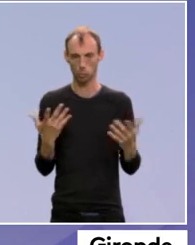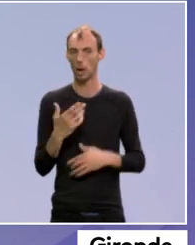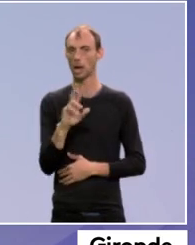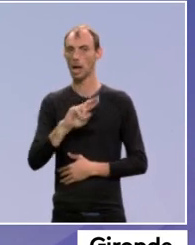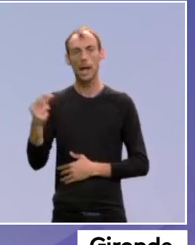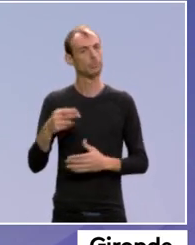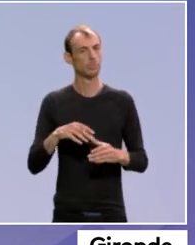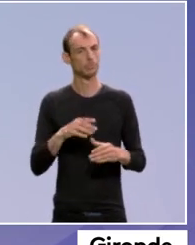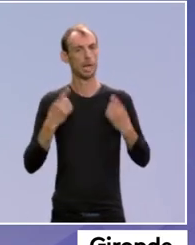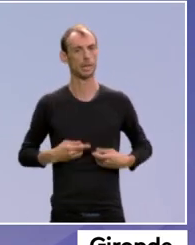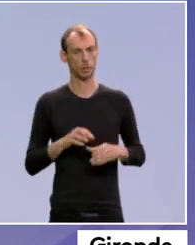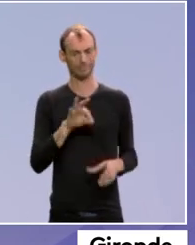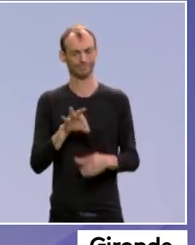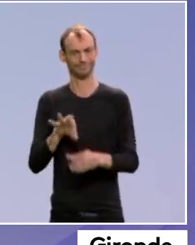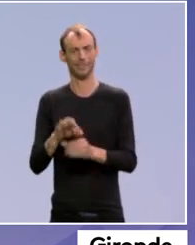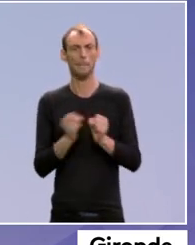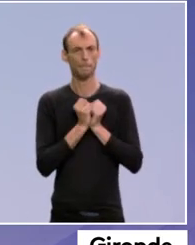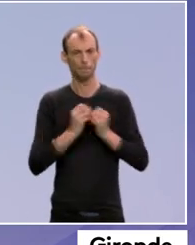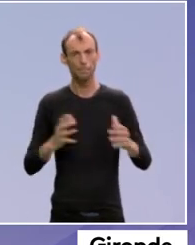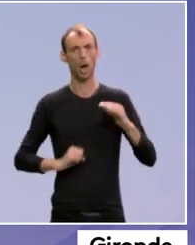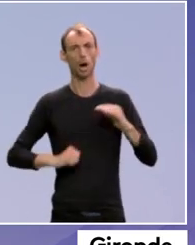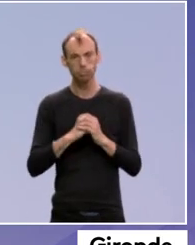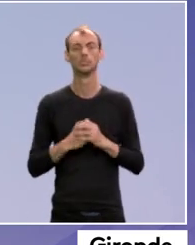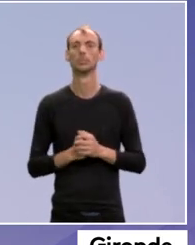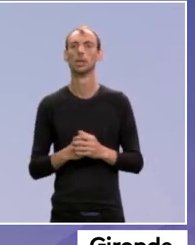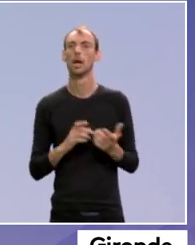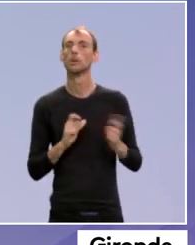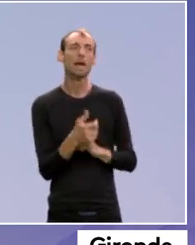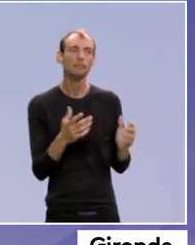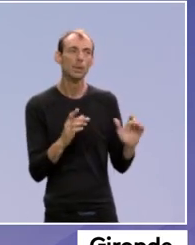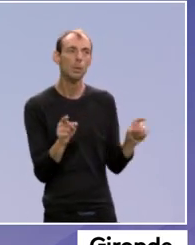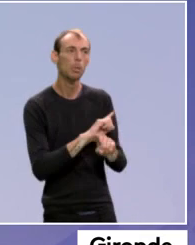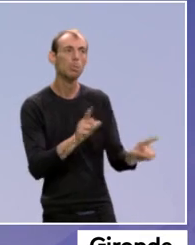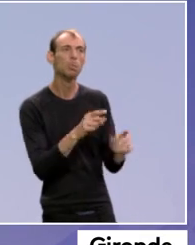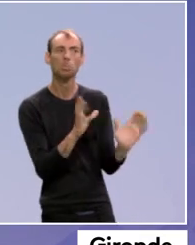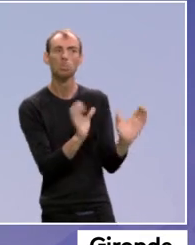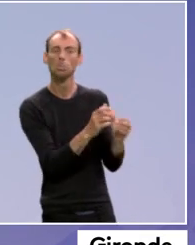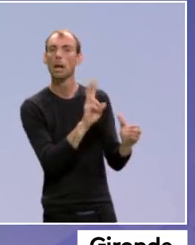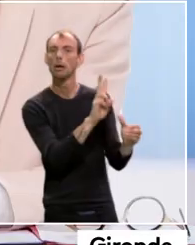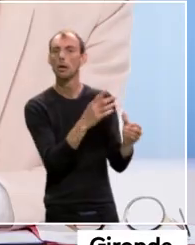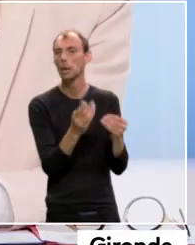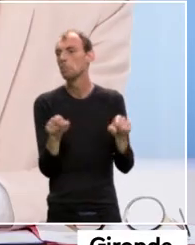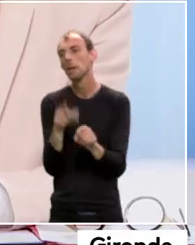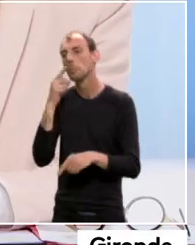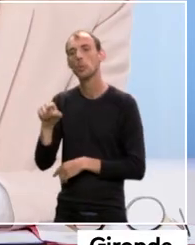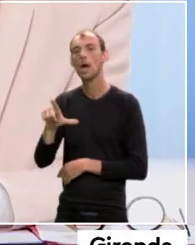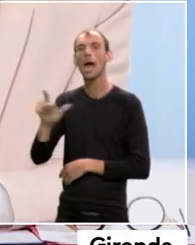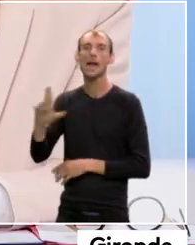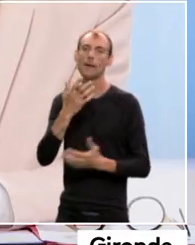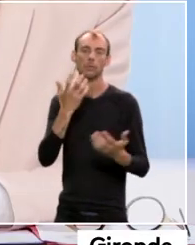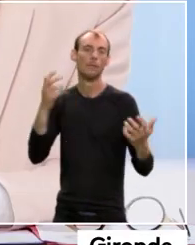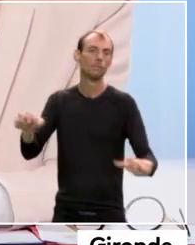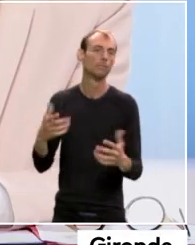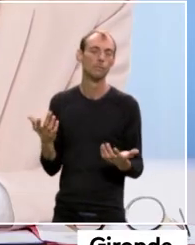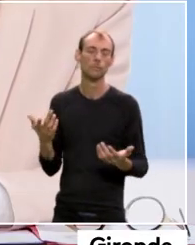l'Assemblée nationale et ce n'est pas l'union de la gauche ou je vais pas tirer sur l'ambulance pour les lèvres parce que c'est quand même un peu compliqué en ce moment mais c'est pas cette union de la gauche qui est espèce de